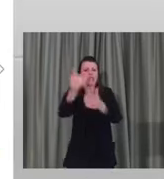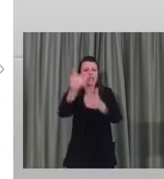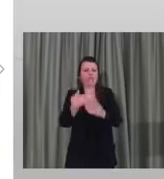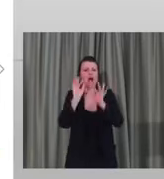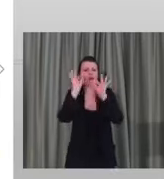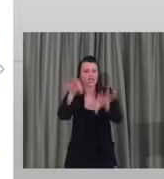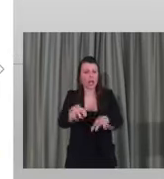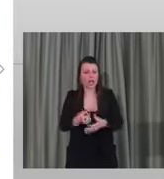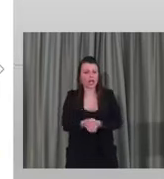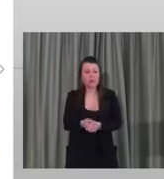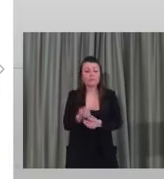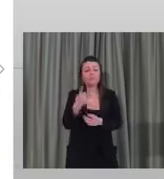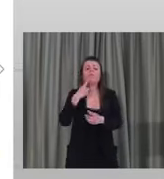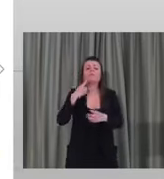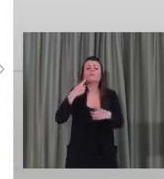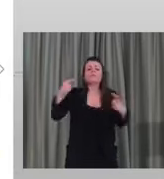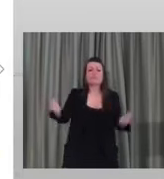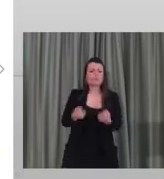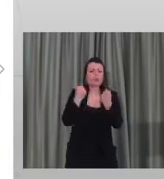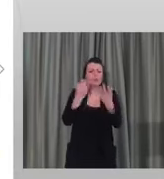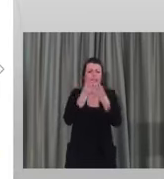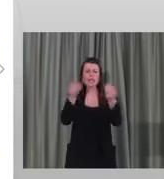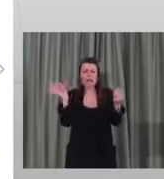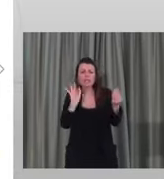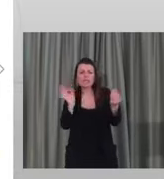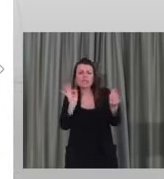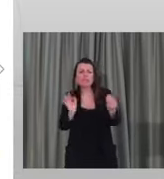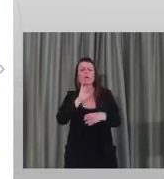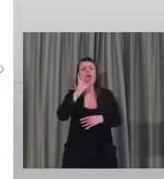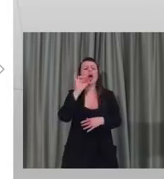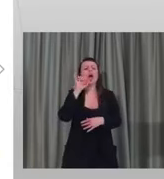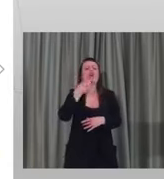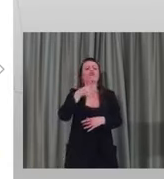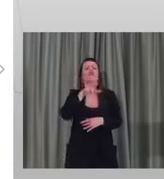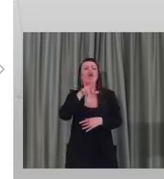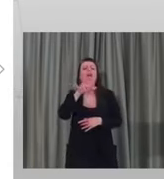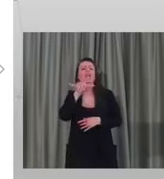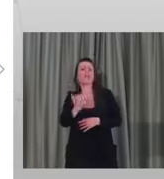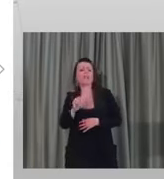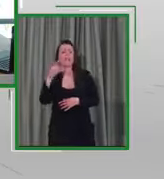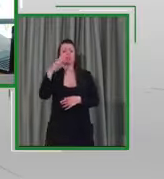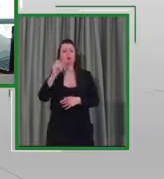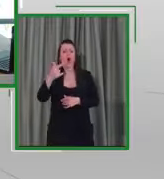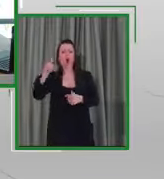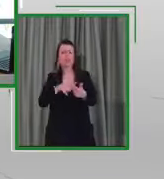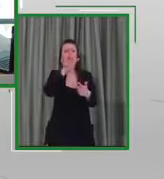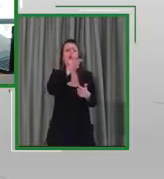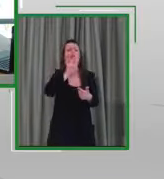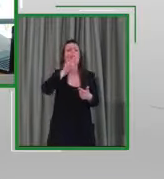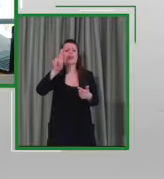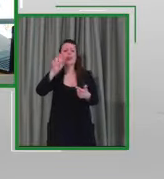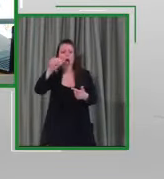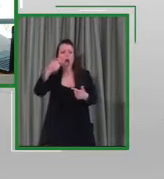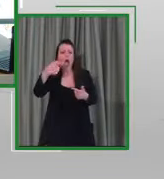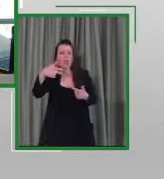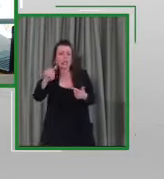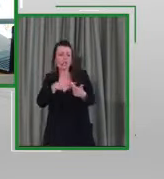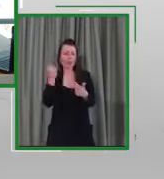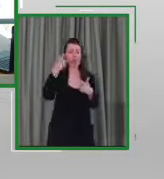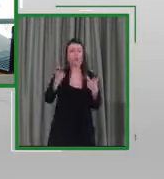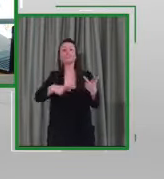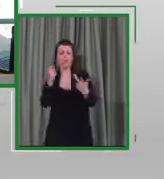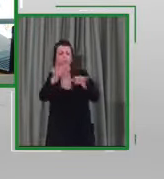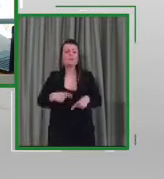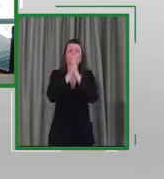possiamo scaricare questa app quindi a questo punto direi giulio che si possiamo ci siamo